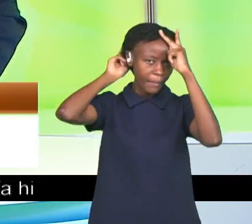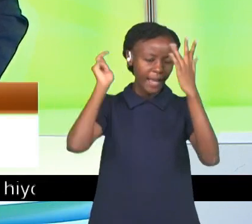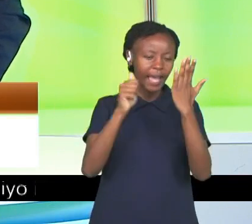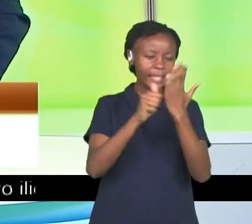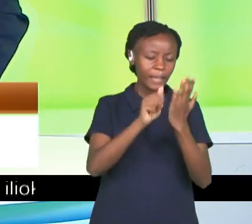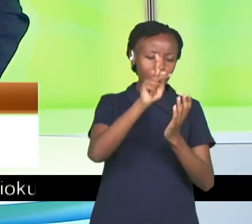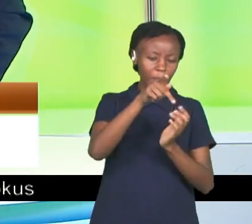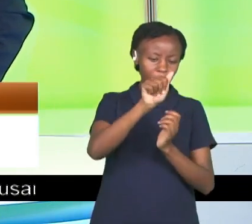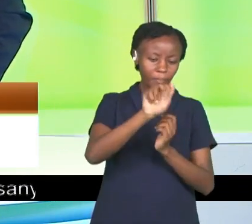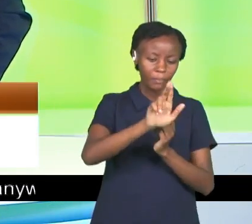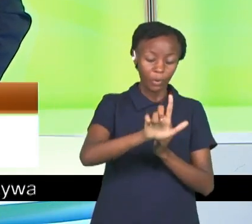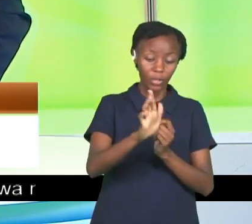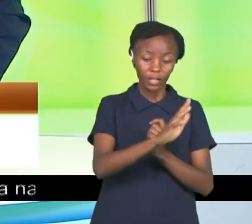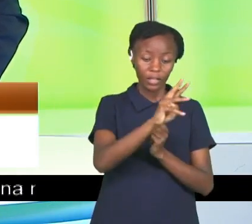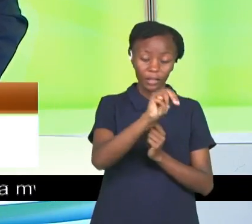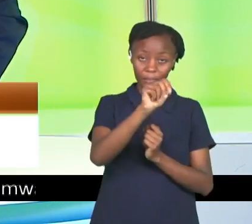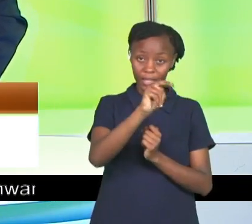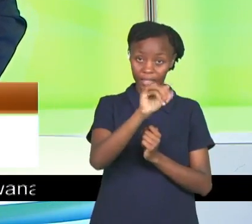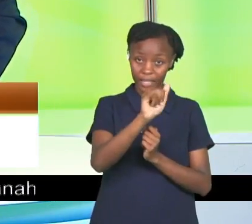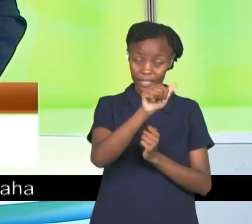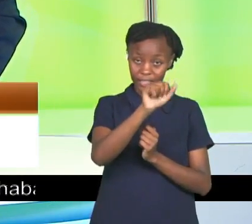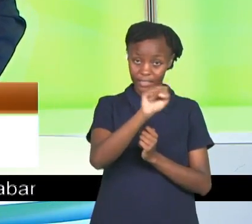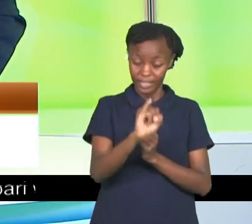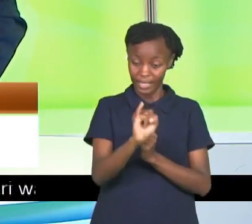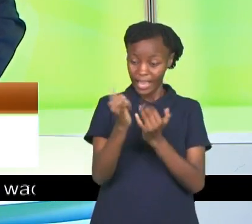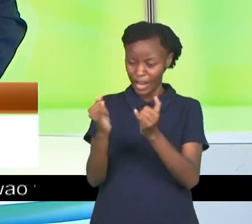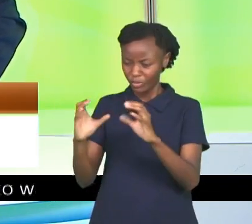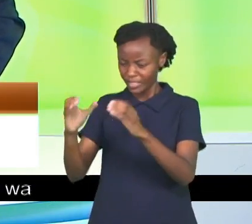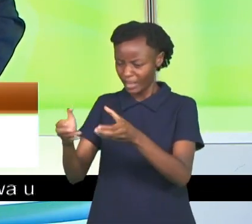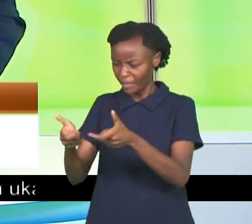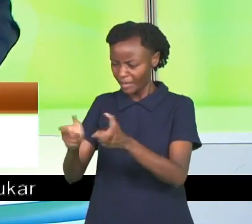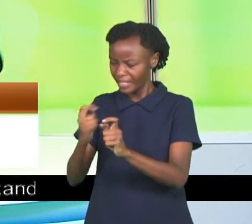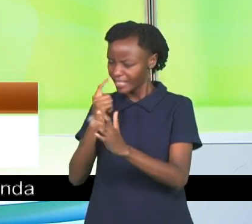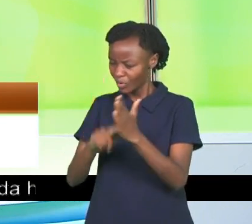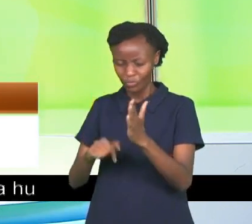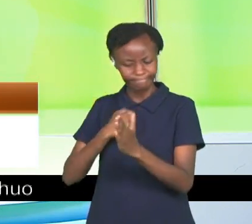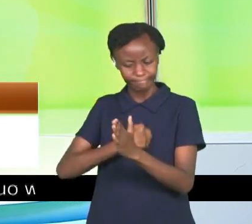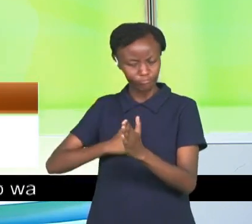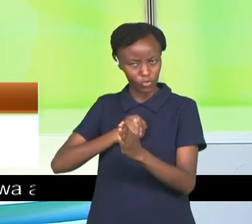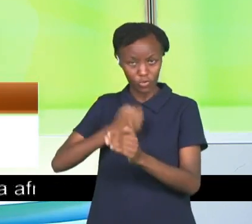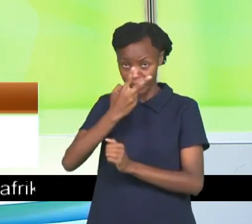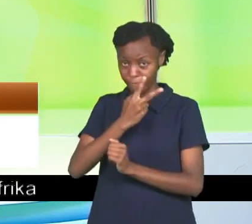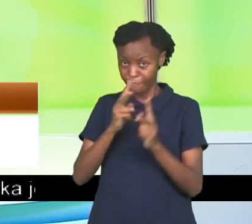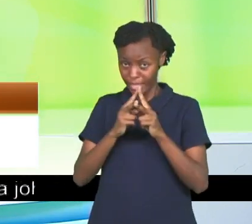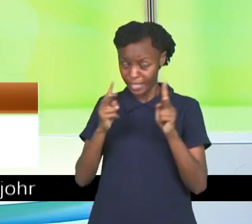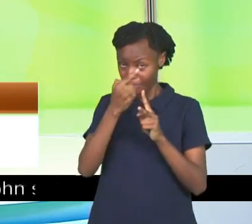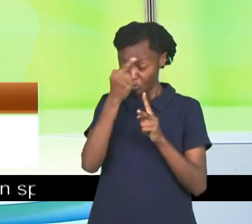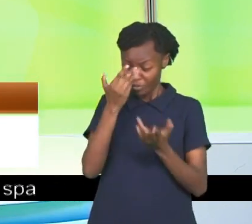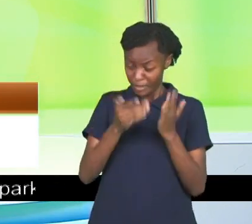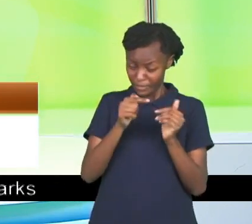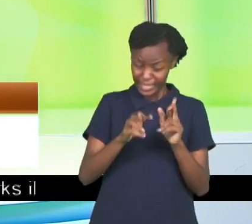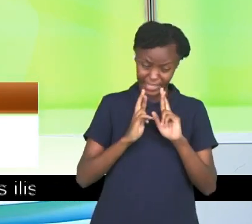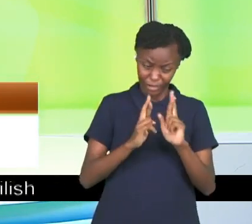Manyasi. Sasa kampuni hiyo ya habari imetoa ripoti mpya kabisa ikisema kwamba inajuta kutoa ripoti hiyo huku ikidai kwamba huenda taarifa hiyo